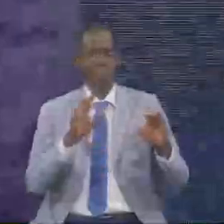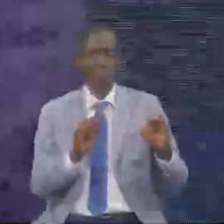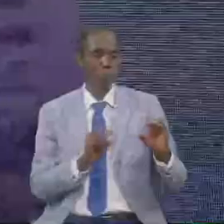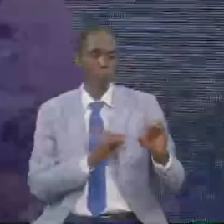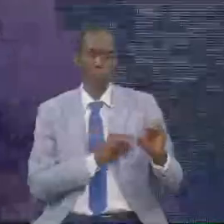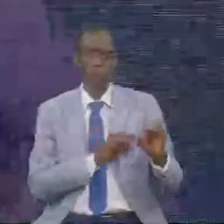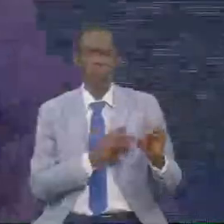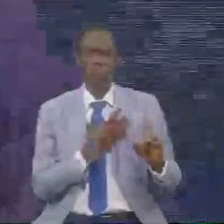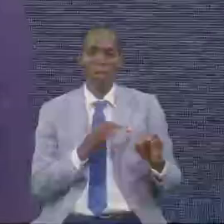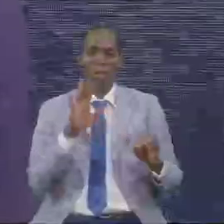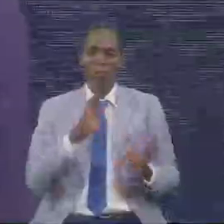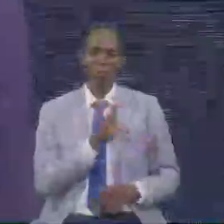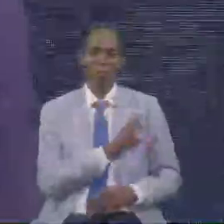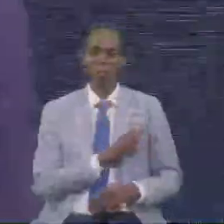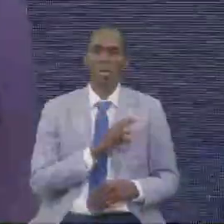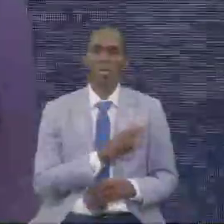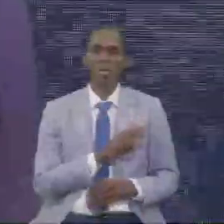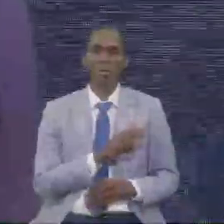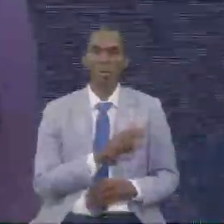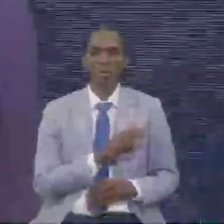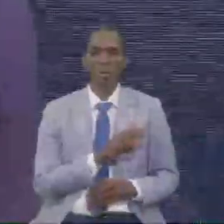Alors la conscience et le caractère,